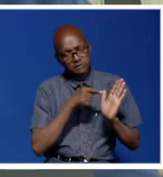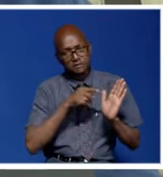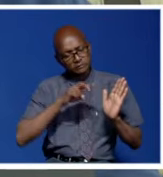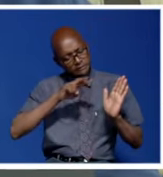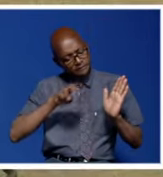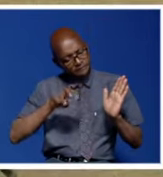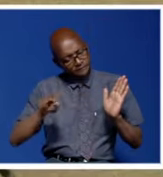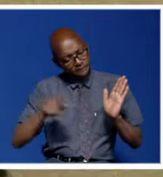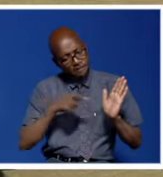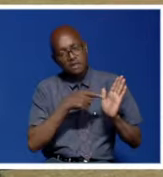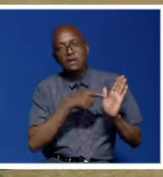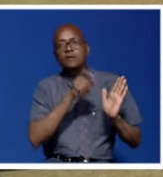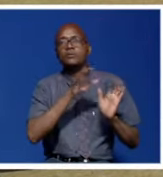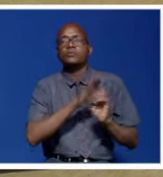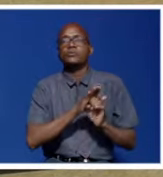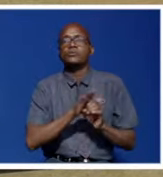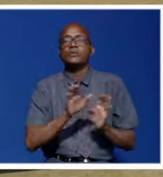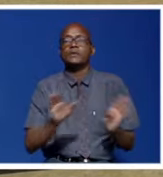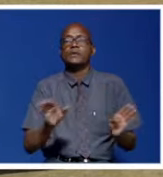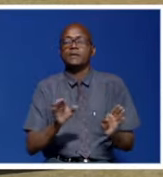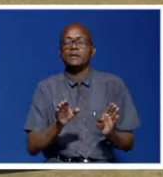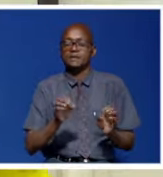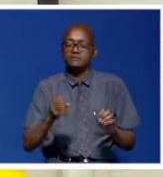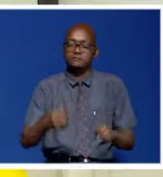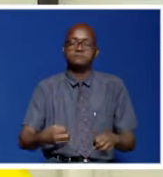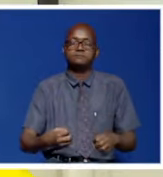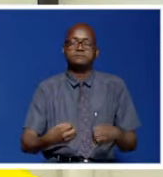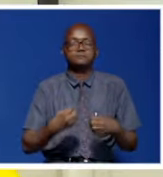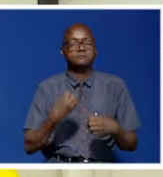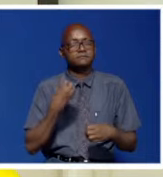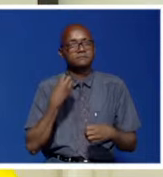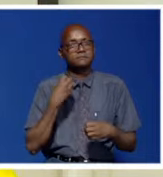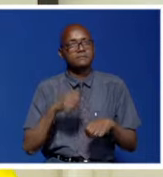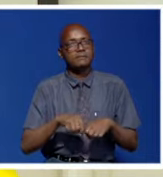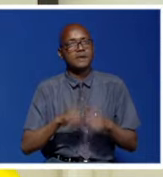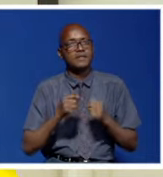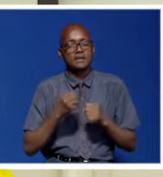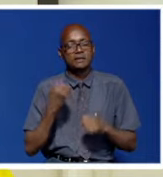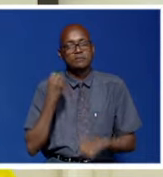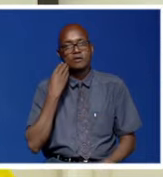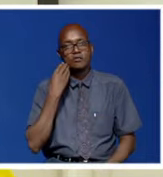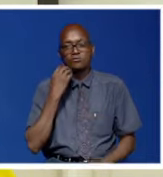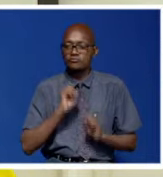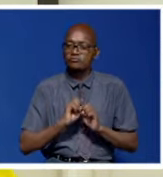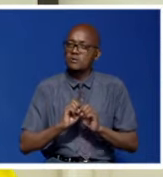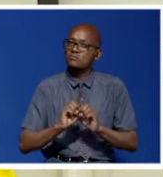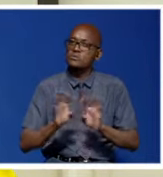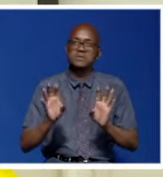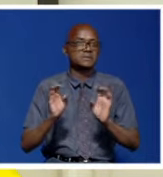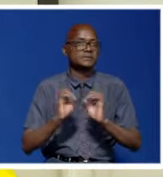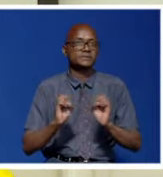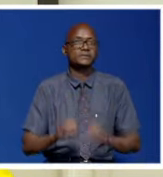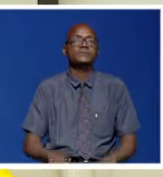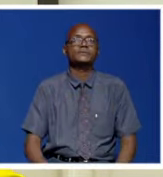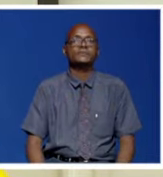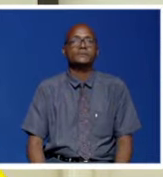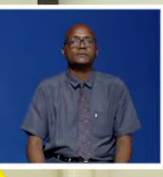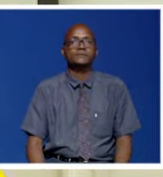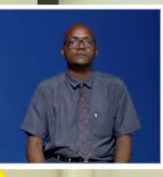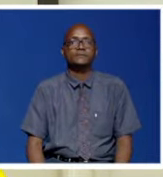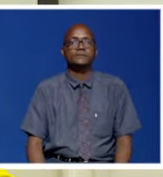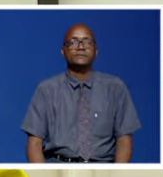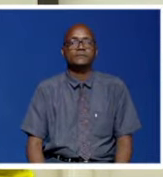na madhara kutokana na magonjwa yasiyoambukiza. Hapo kuwepo sheria inarahisisha mambo, kwa sababu unajua